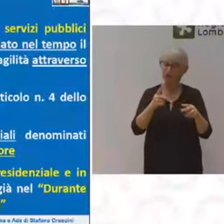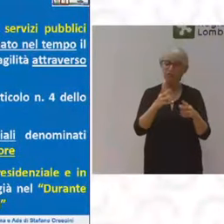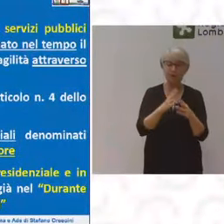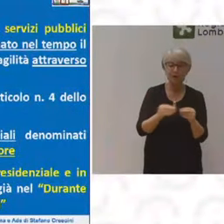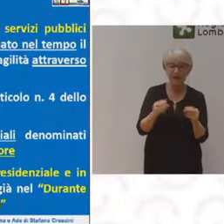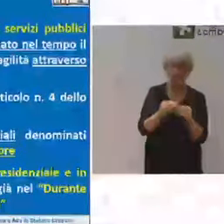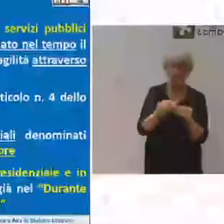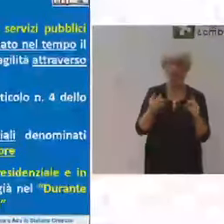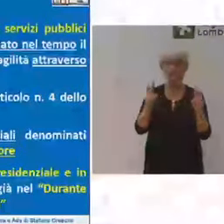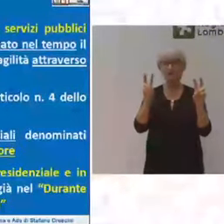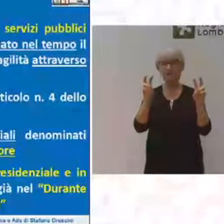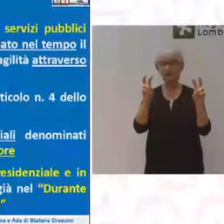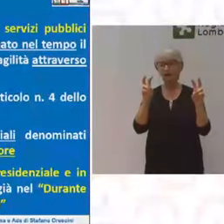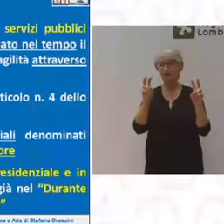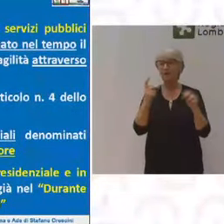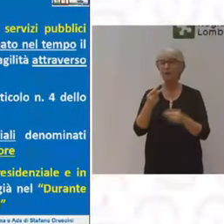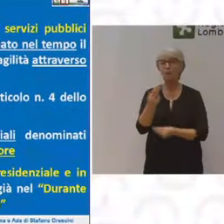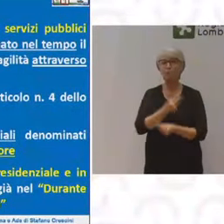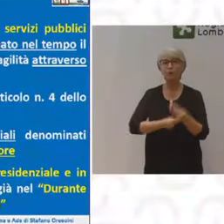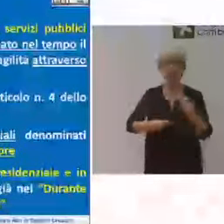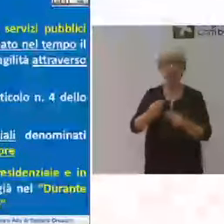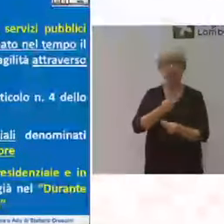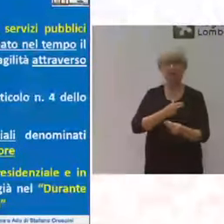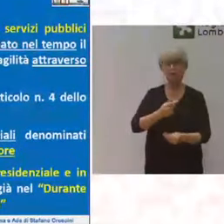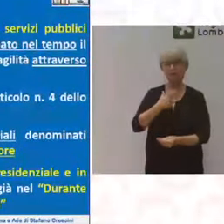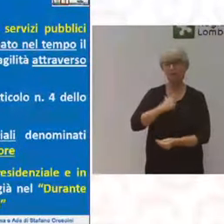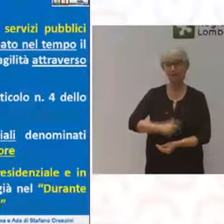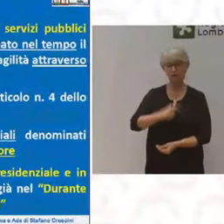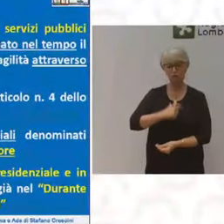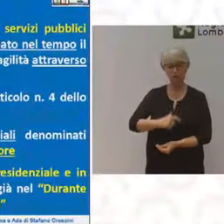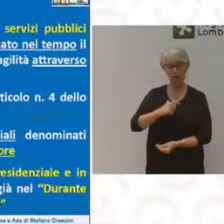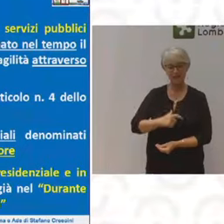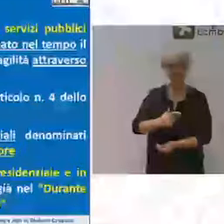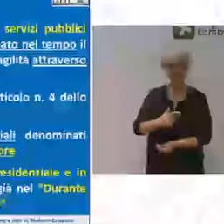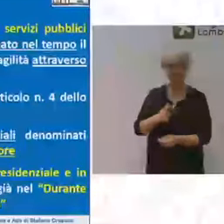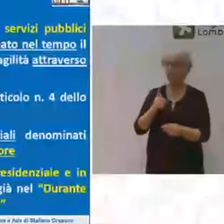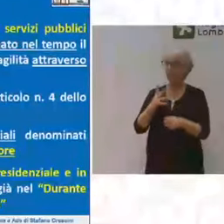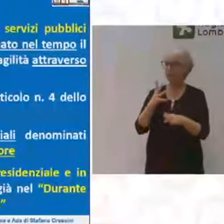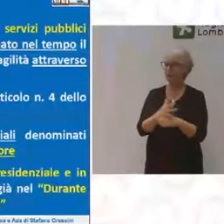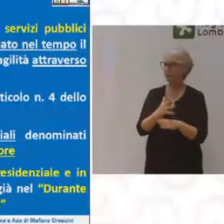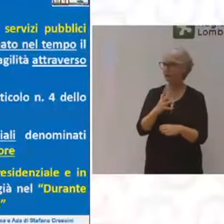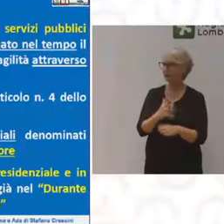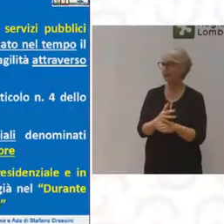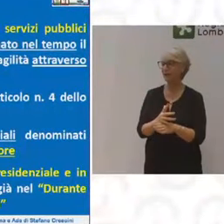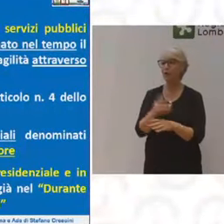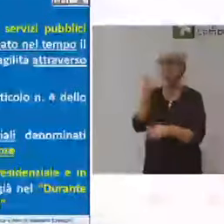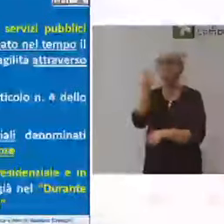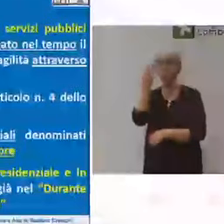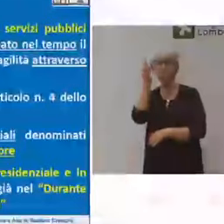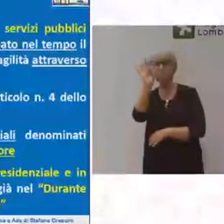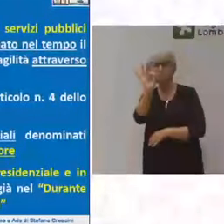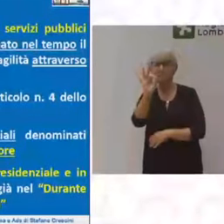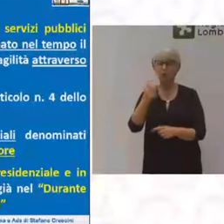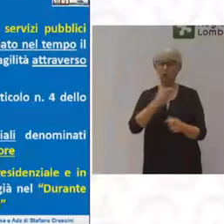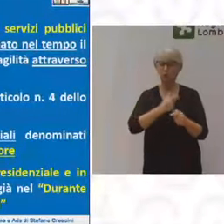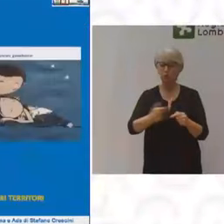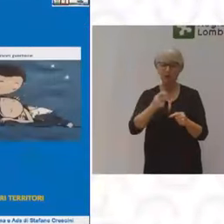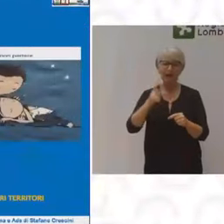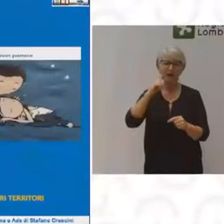mantiene aggiornato il progetto di vita personalizzato, estendibile ad ogni campo di intervento, nell'ottica del durante e dopo di